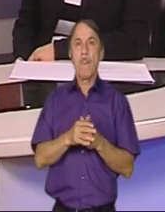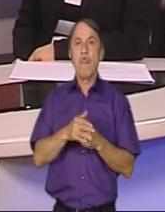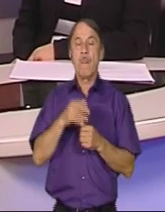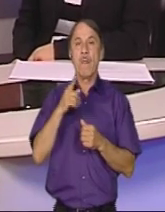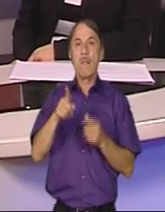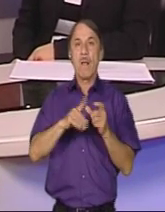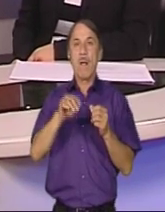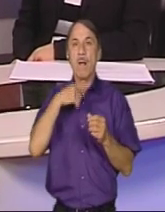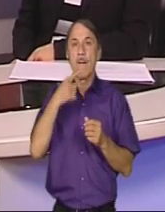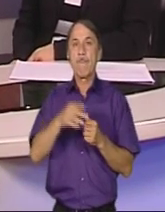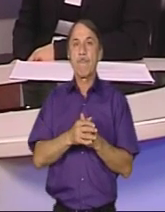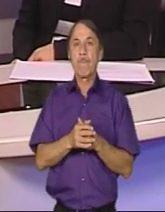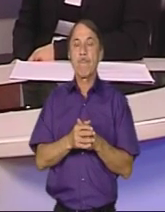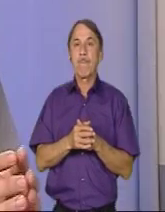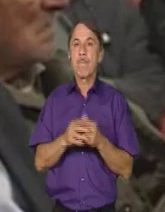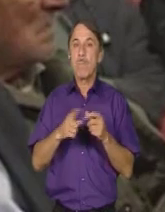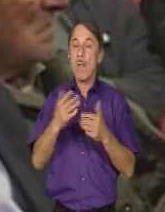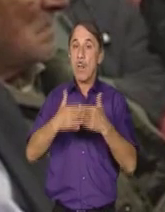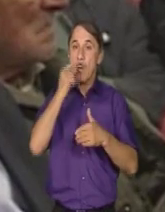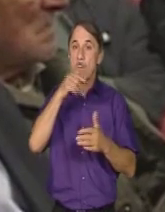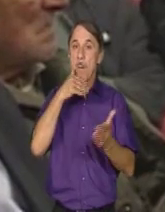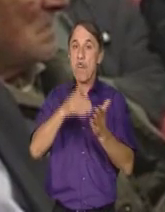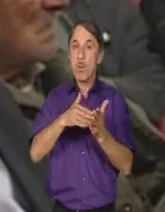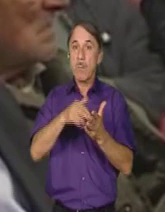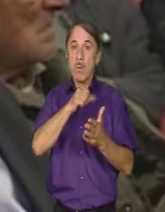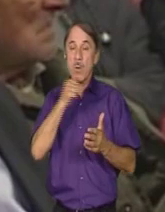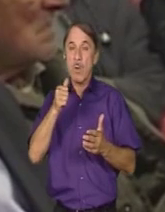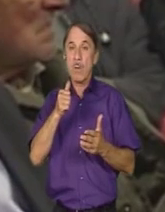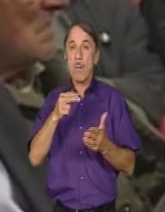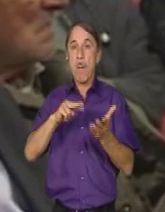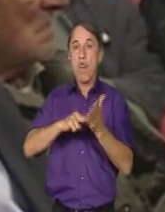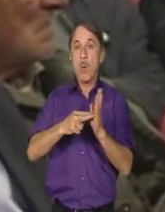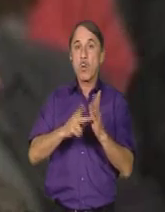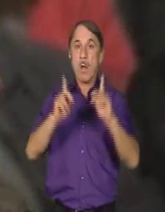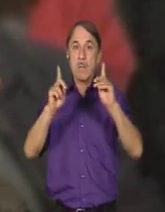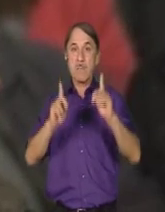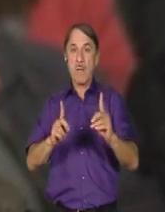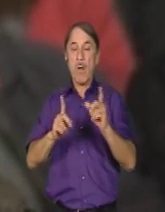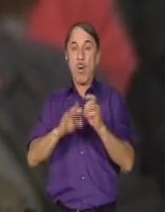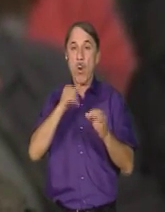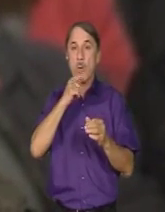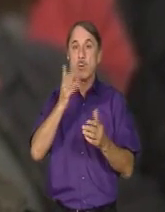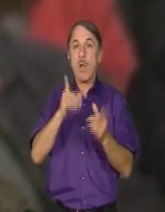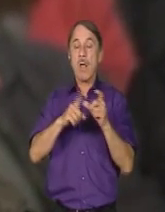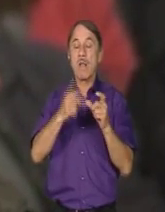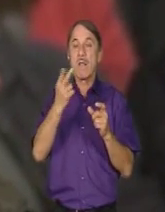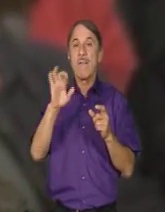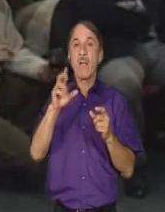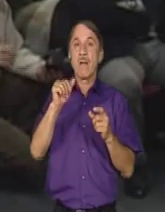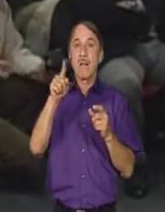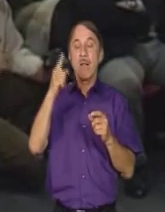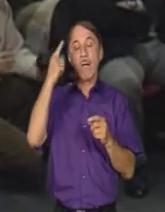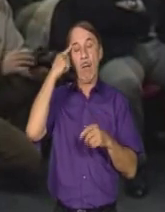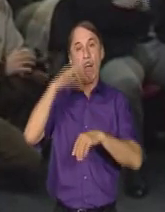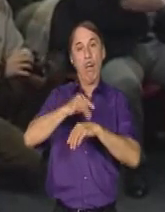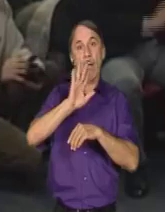mišljenje suštinski u današnjem sazivu Skupštine Srbije. Građanima Srbije potrebno je jedno osvežavanje političke scene koju će doneti Dveri sa